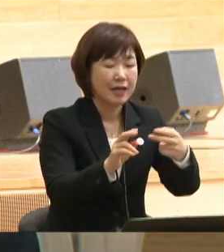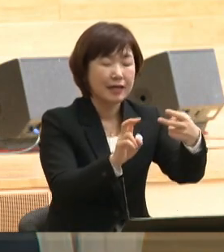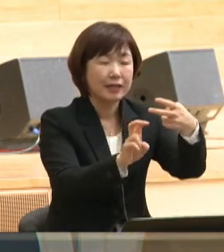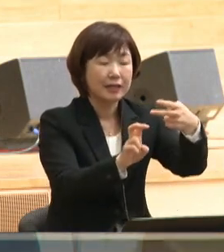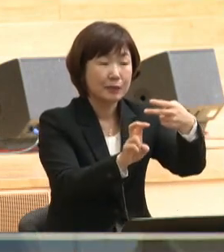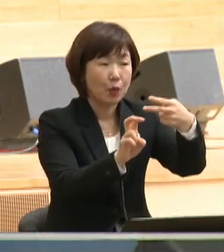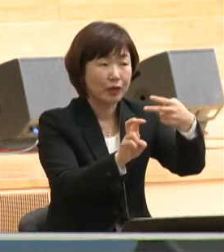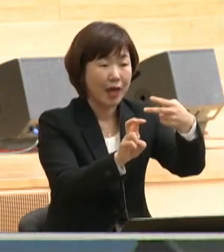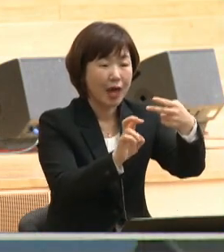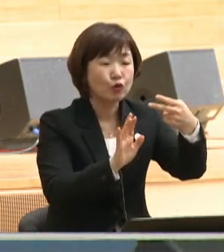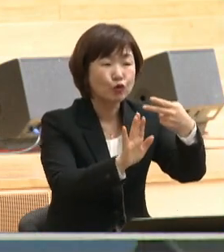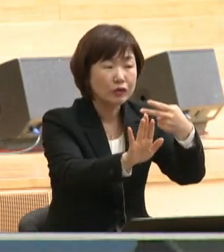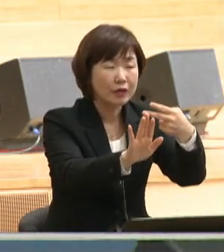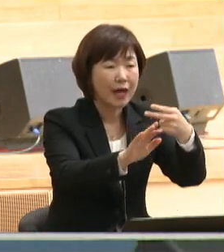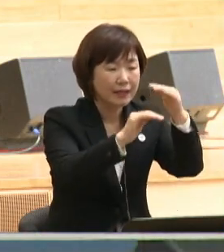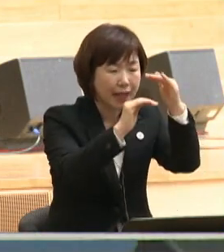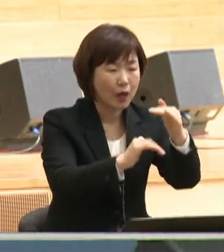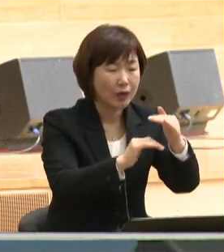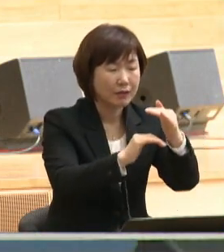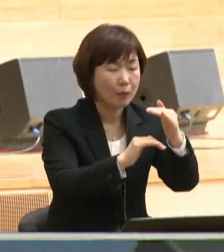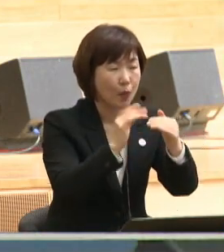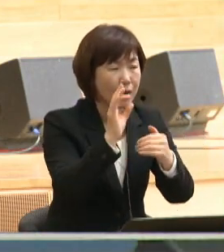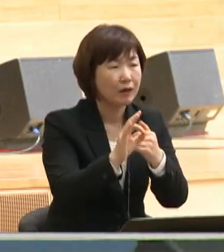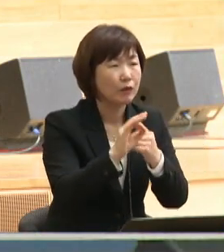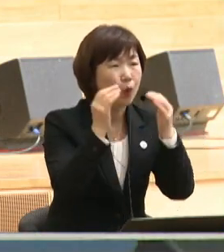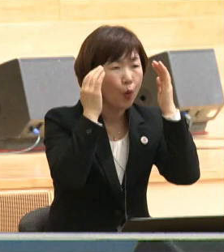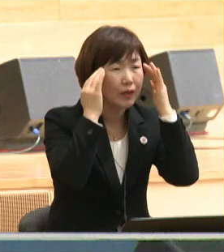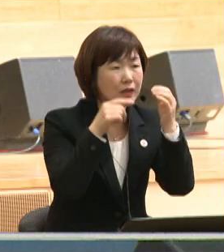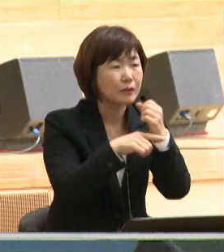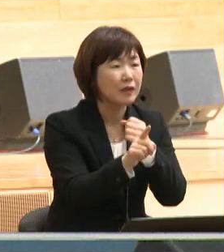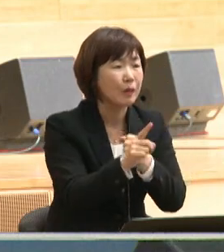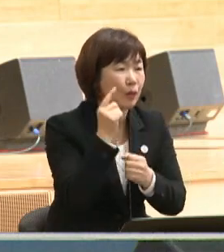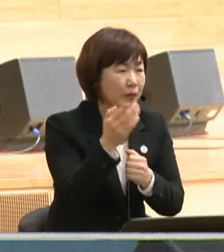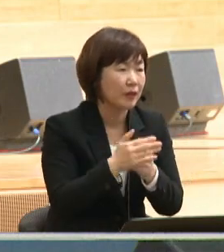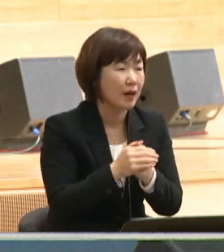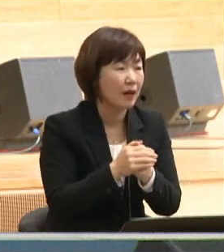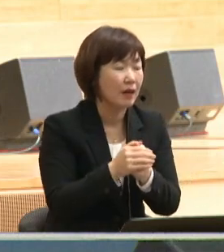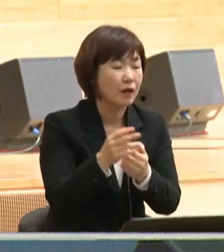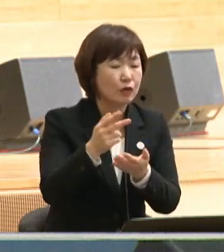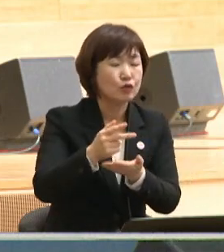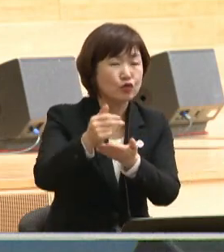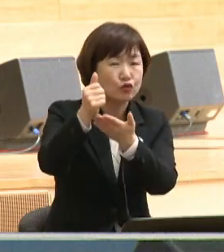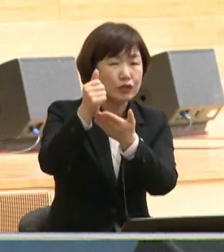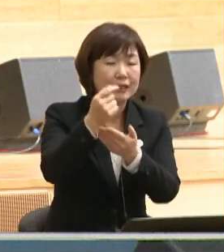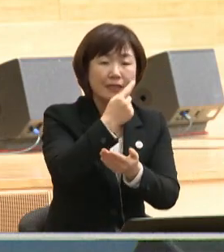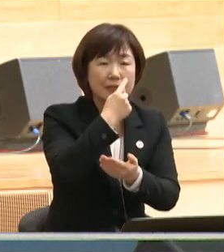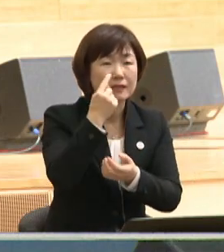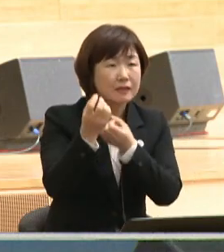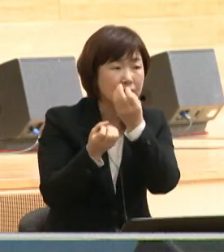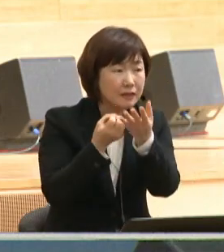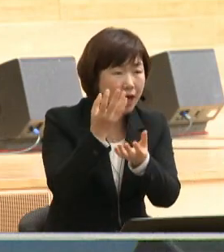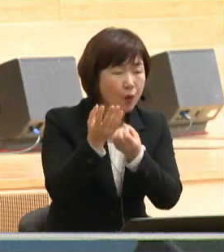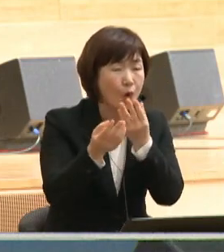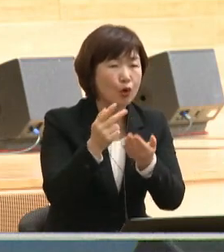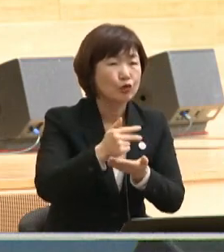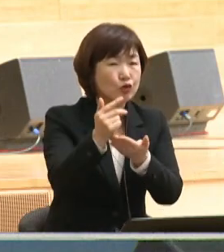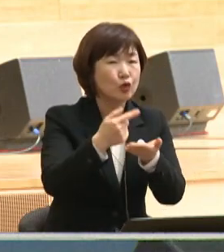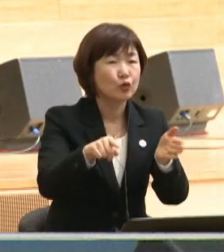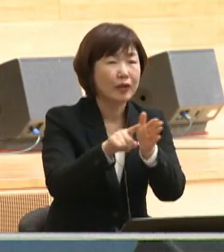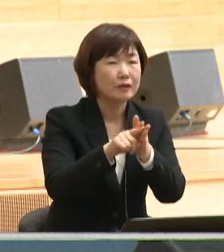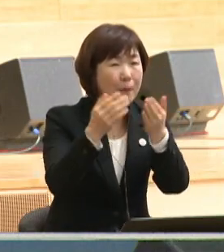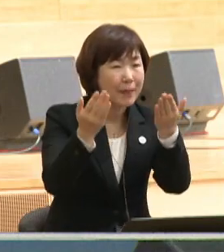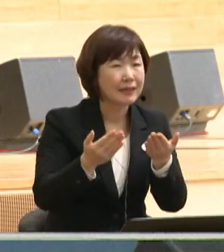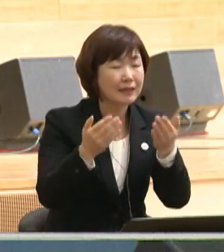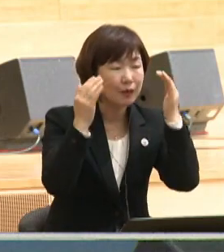살펴볼 수 있는 고난이 고난의 의미가 무엇입니까 주를 증언함과 주를 위하여 받는